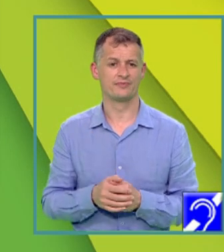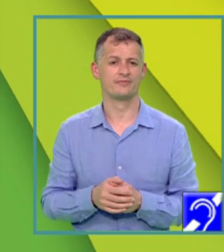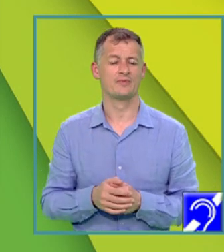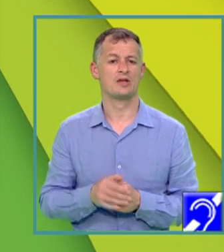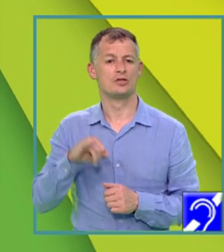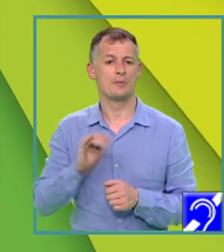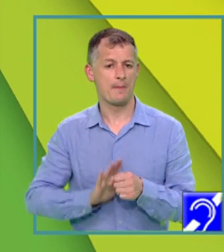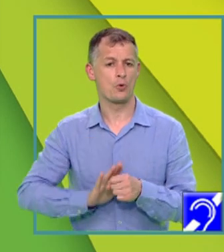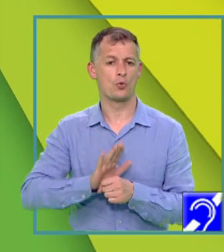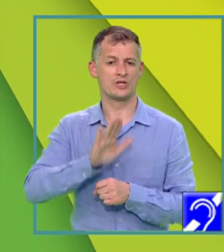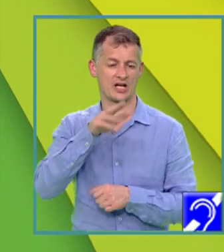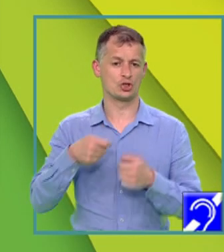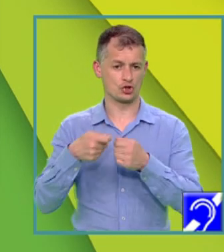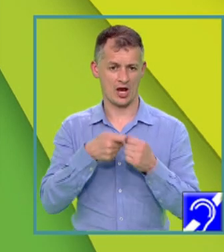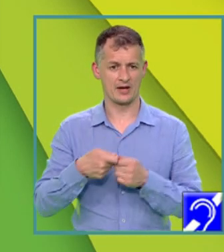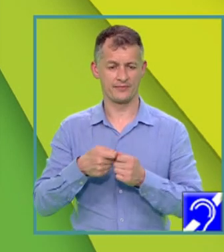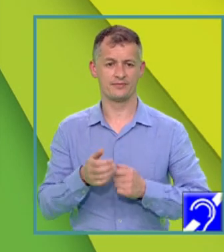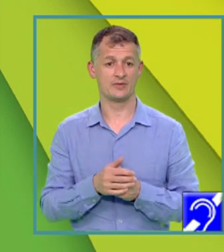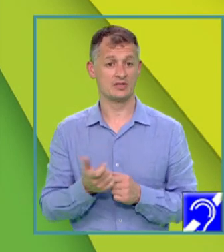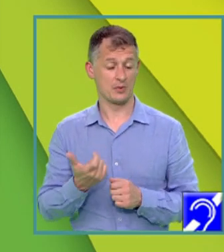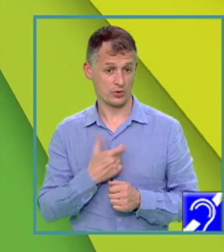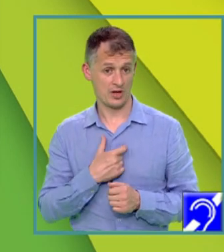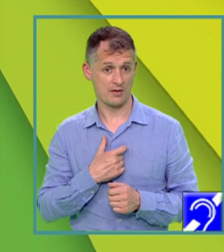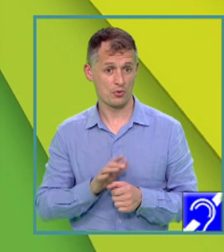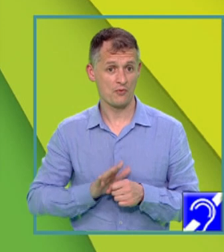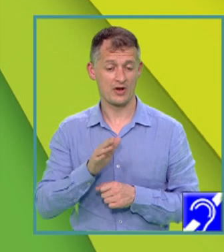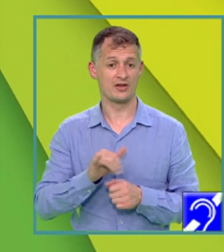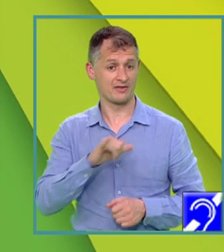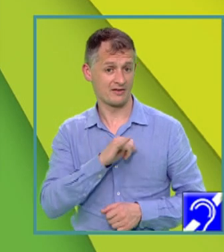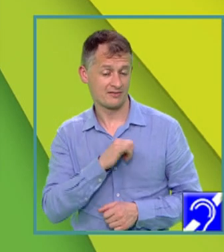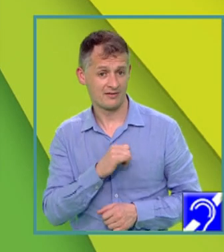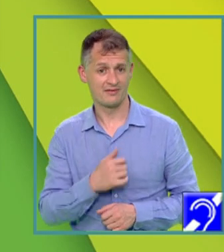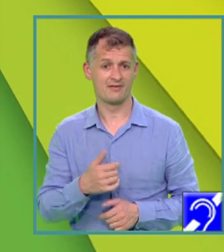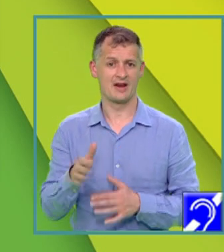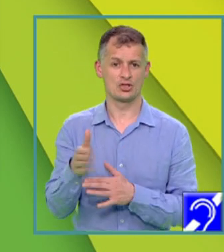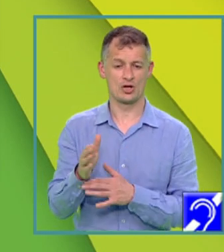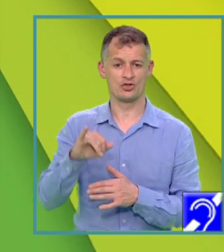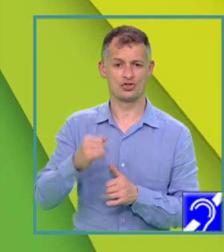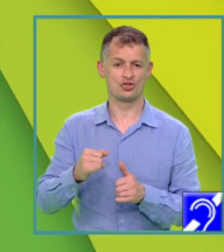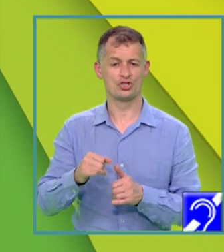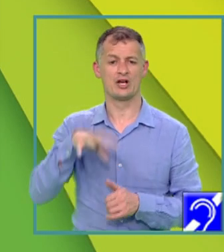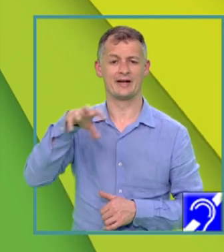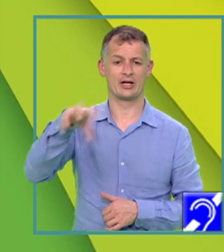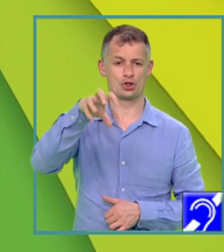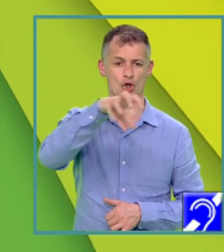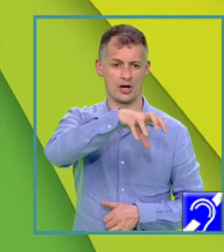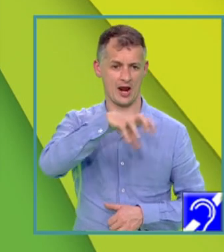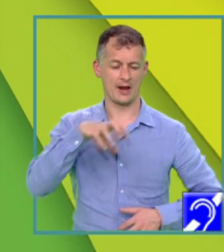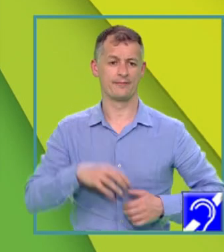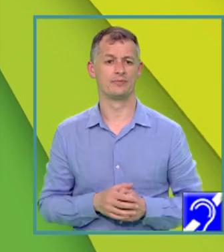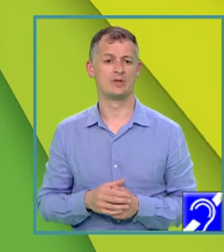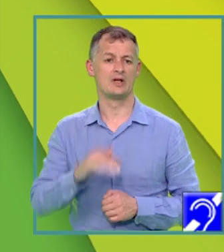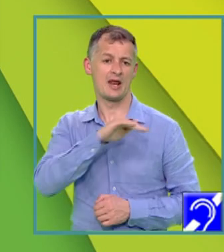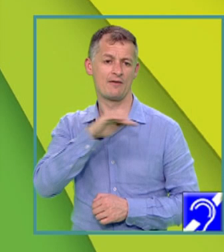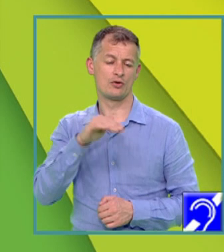socială, astfel încât putem să promovăm interese și naționale, locale, dar și regionale. La nivelul sistemului